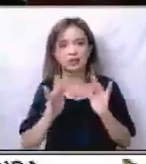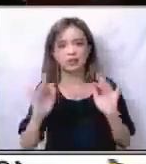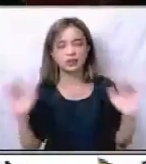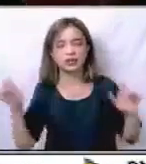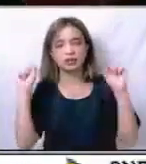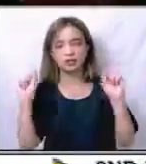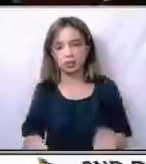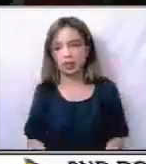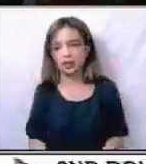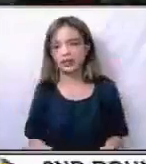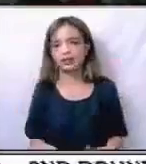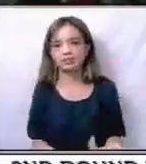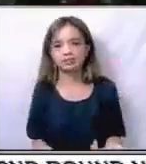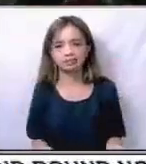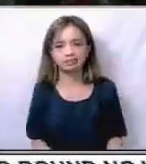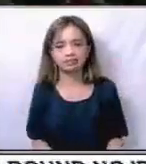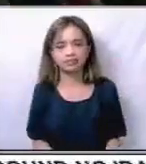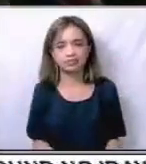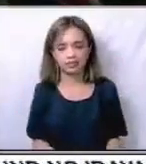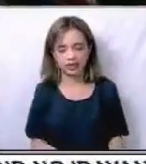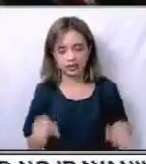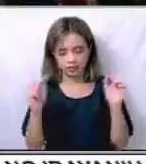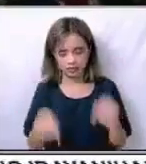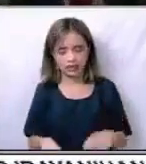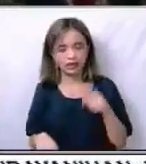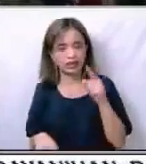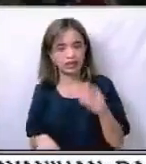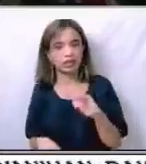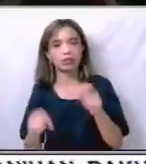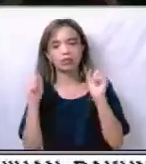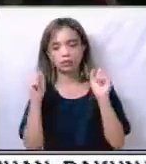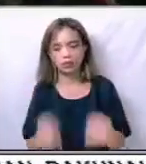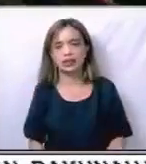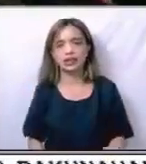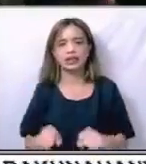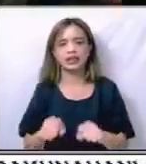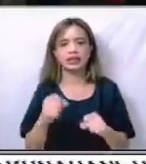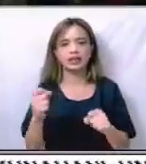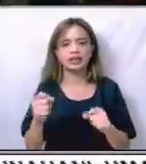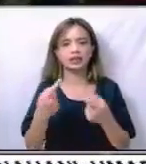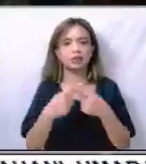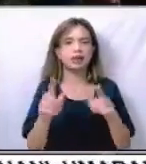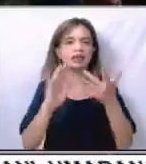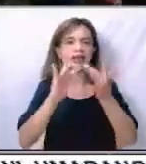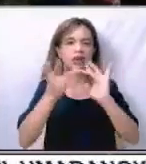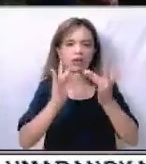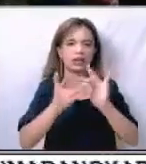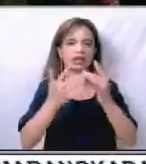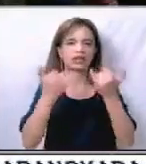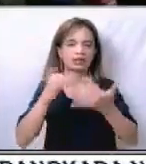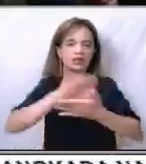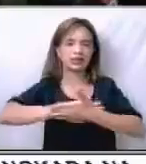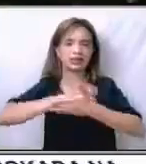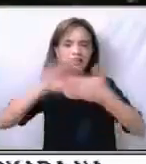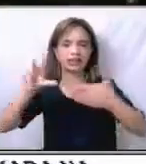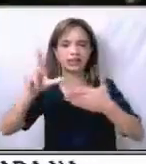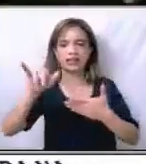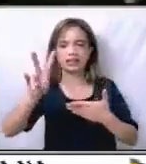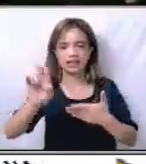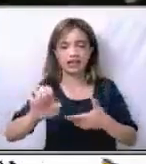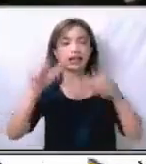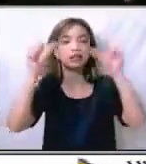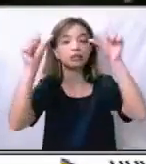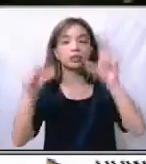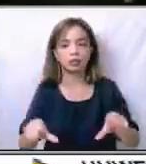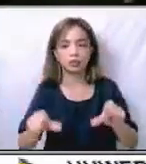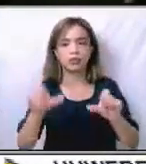pang, ikaw naman, Dayan, na nag-anchor, so pwede ka pang humabol pero virtual kasi naka-live naman yan at pinupost din nila